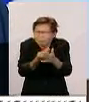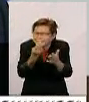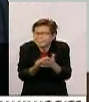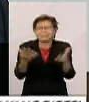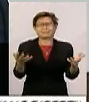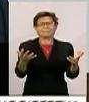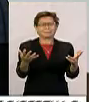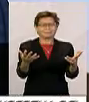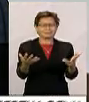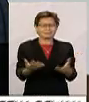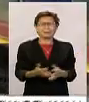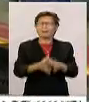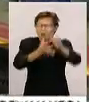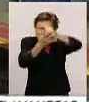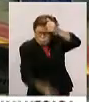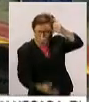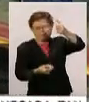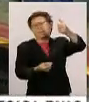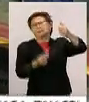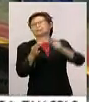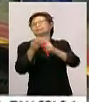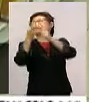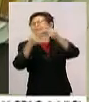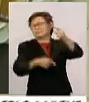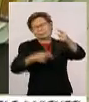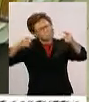especially large sums of money.